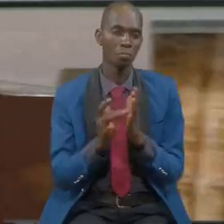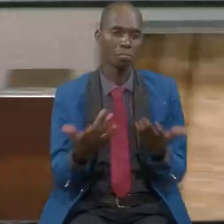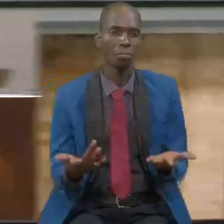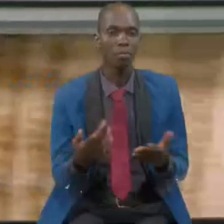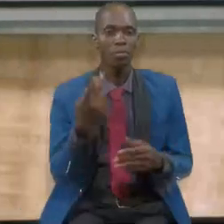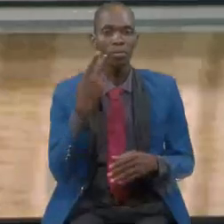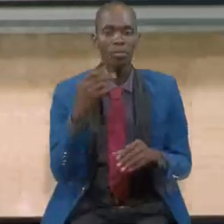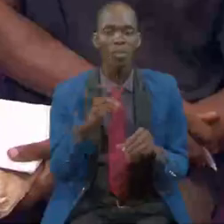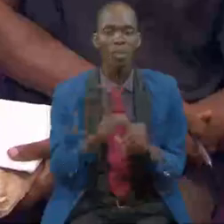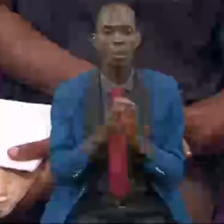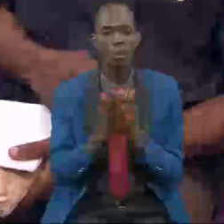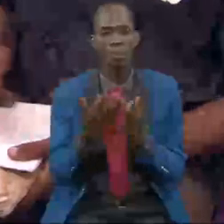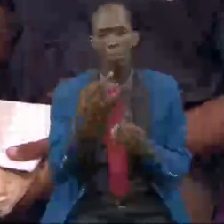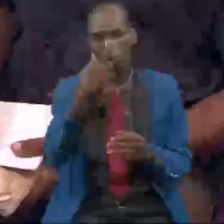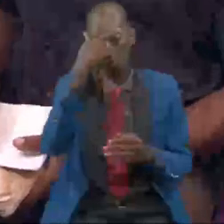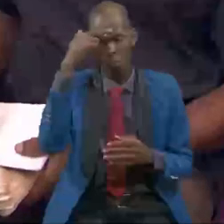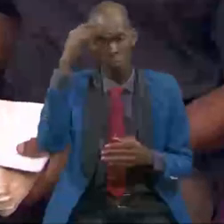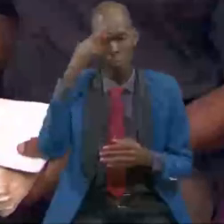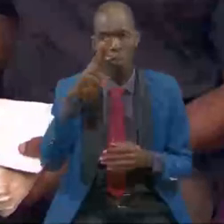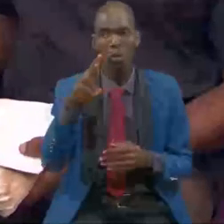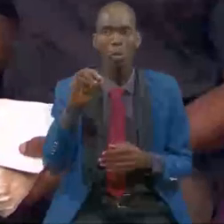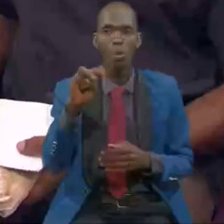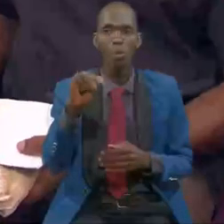des Écritures. Allons aux